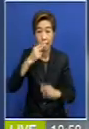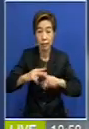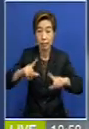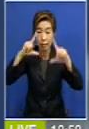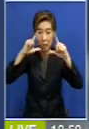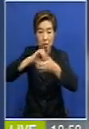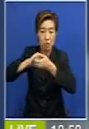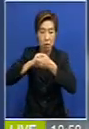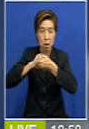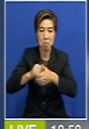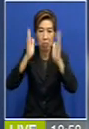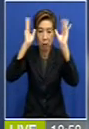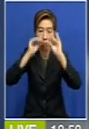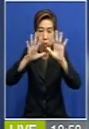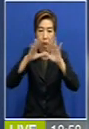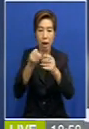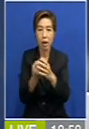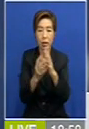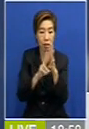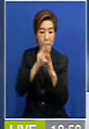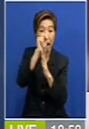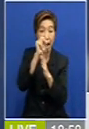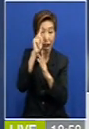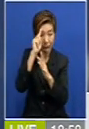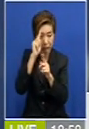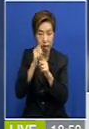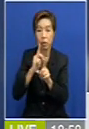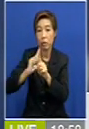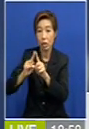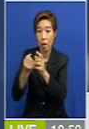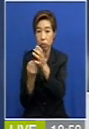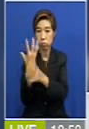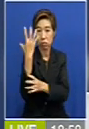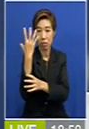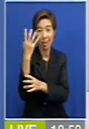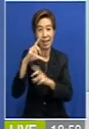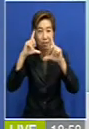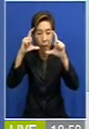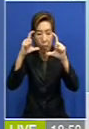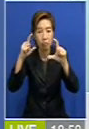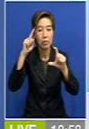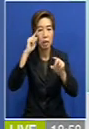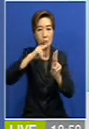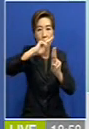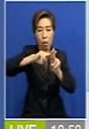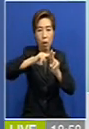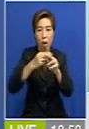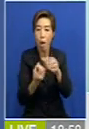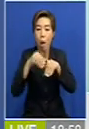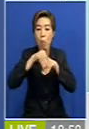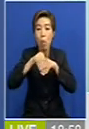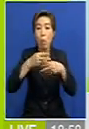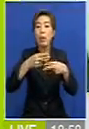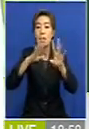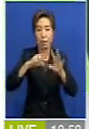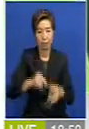นดังแสดงพลังร่วมรณรงค์ปลูกป่าจังหวัดน่านโพสต์รูปชูมือท่าต้นไม้ติดแฮชแท็กปลูกเลยหวังทุกภาคส่วนร่วมแก้ปัญหาอย่